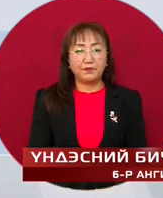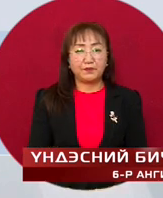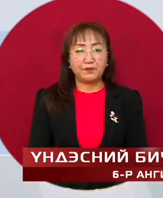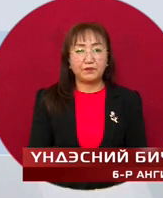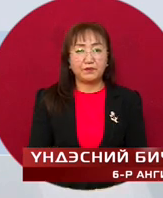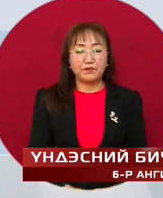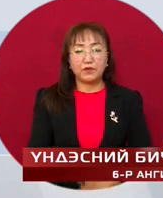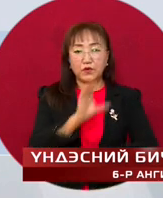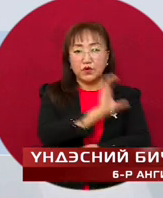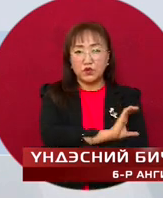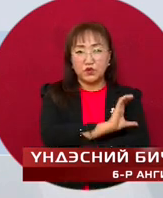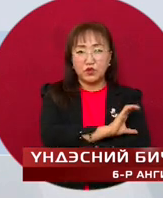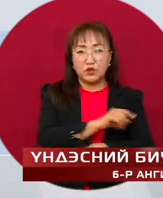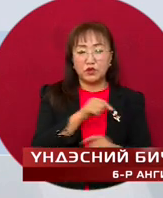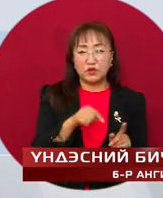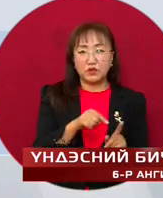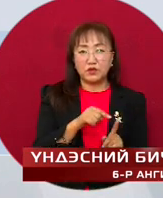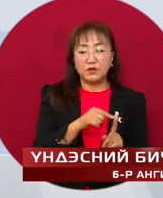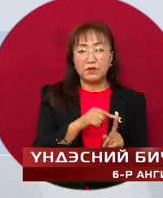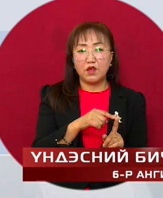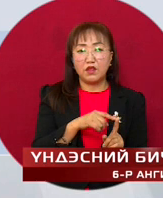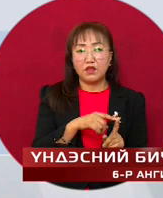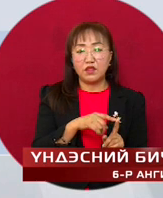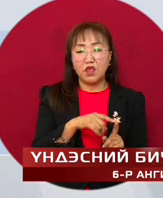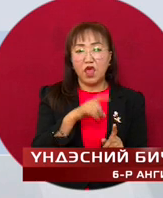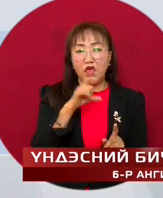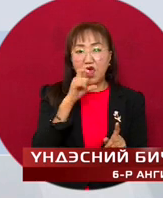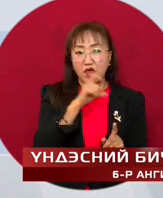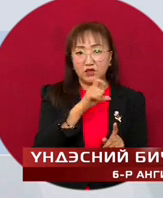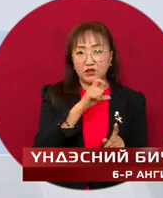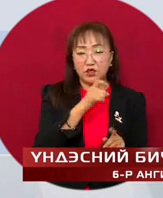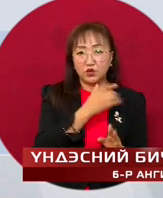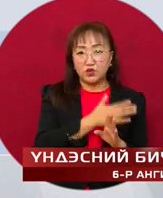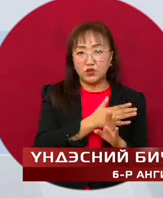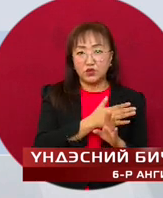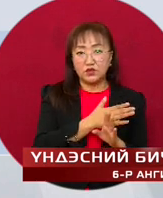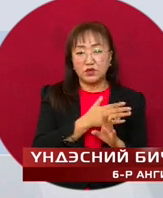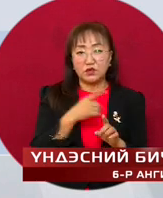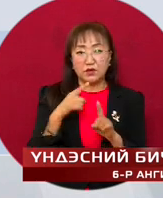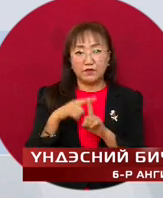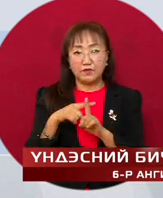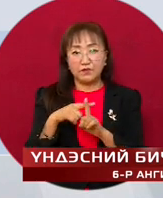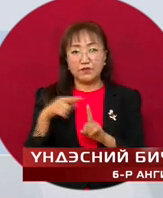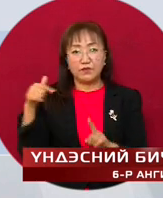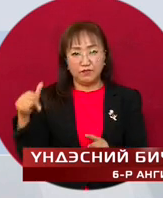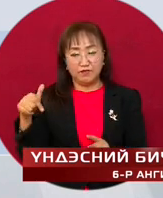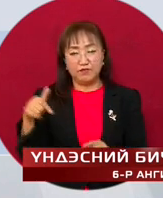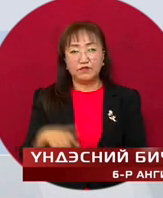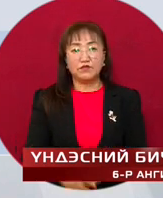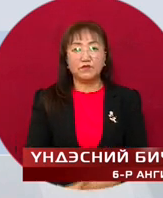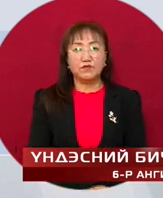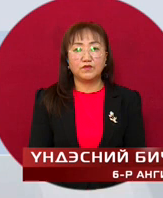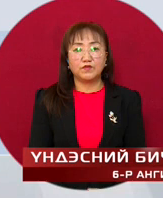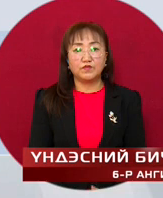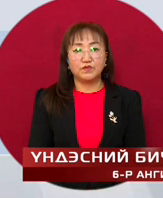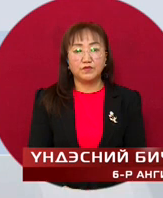За, сургууль гэдэг үг маань ихшгээр төгсөн үг байна. Тийм учраас Е гэсэн энэ нөхцөлийг залгасан байна.